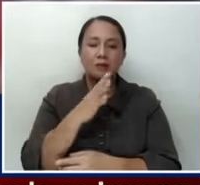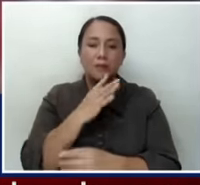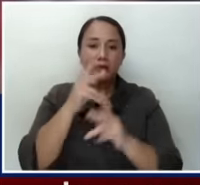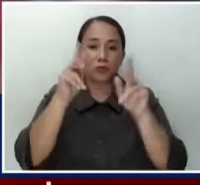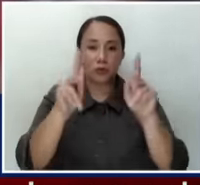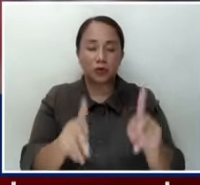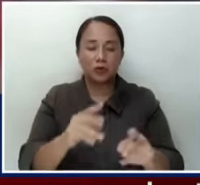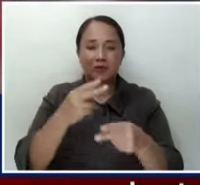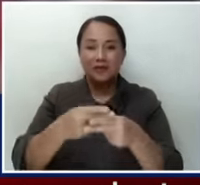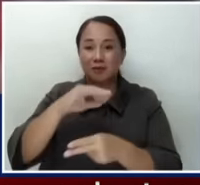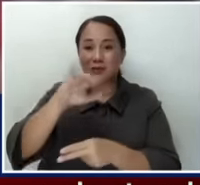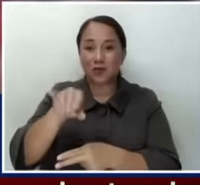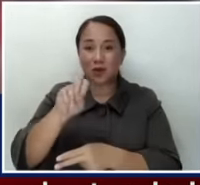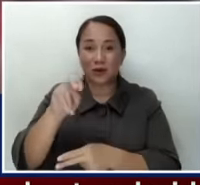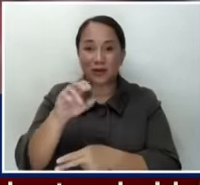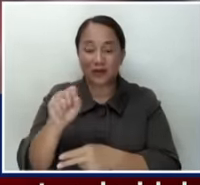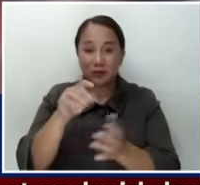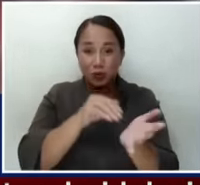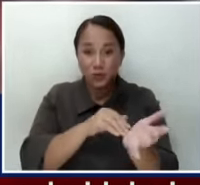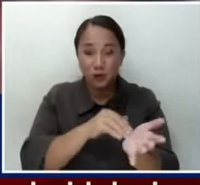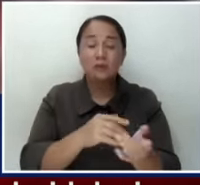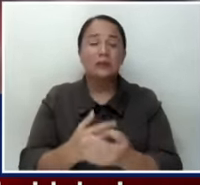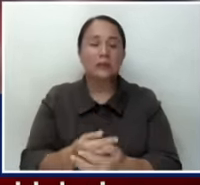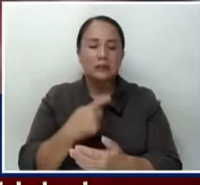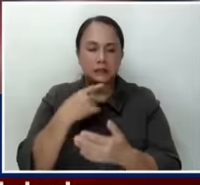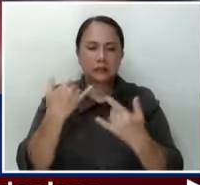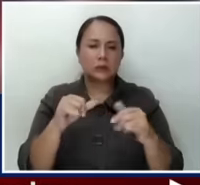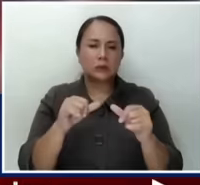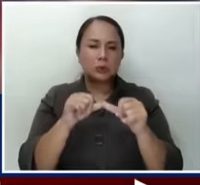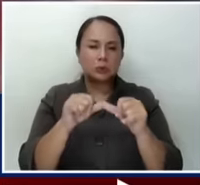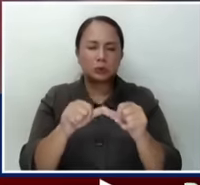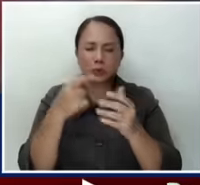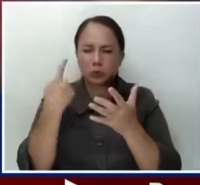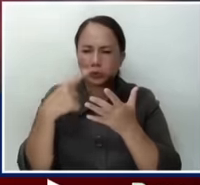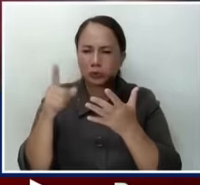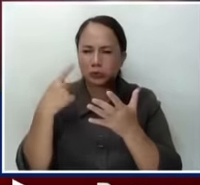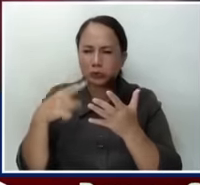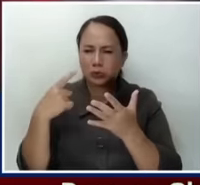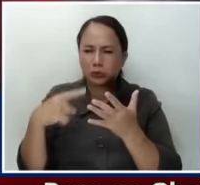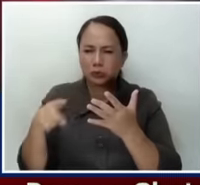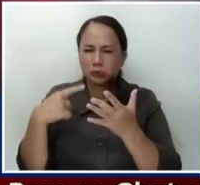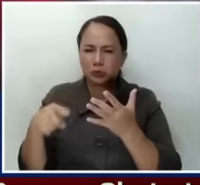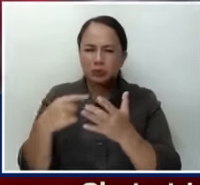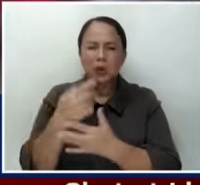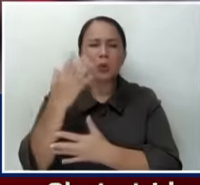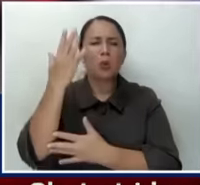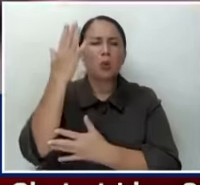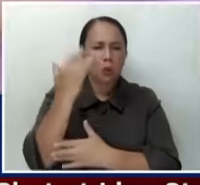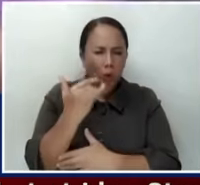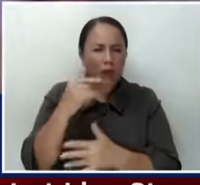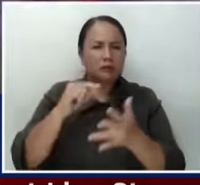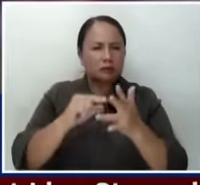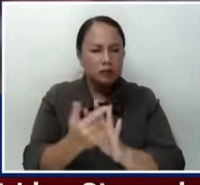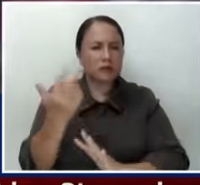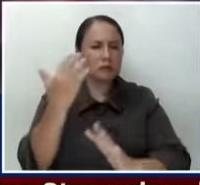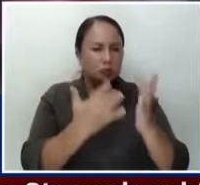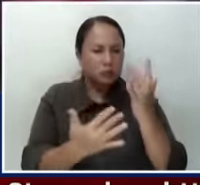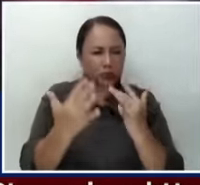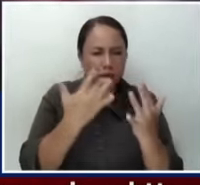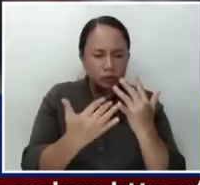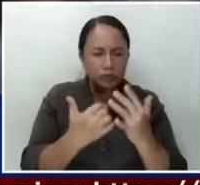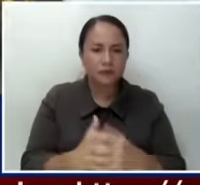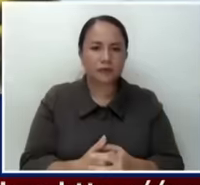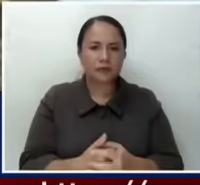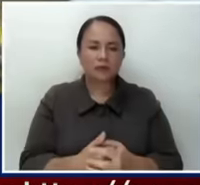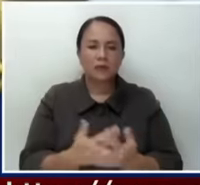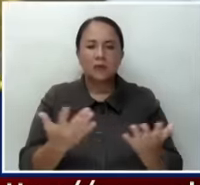Del Rosario, ay patuloy pa yung kanilang investigasyon sa talagang pinakasanhi ng naganap na sunog. Wala man